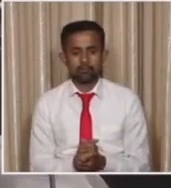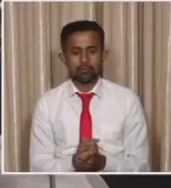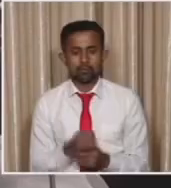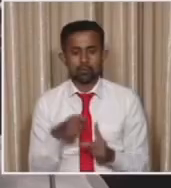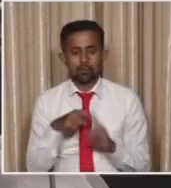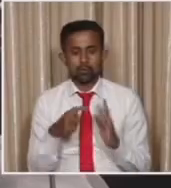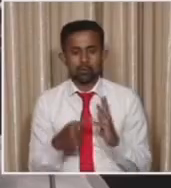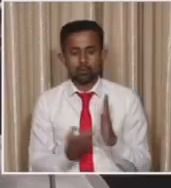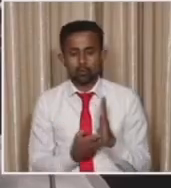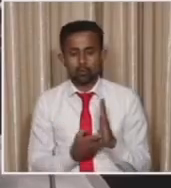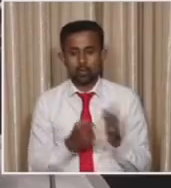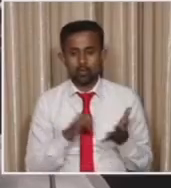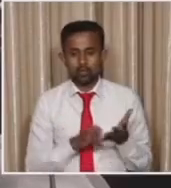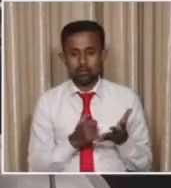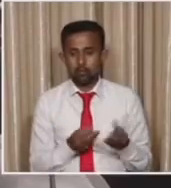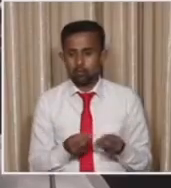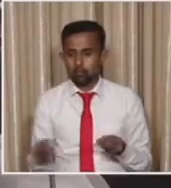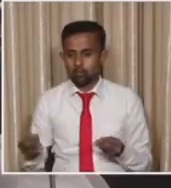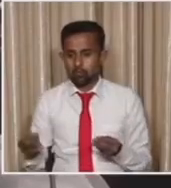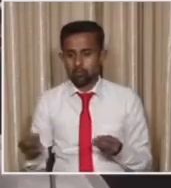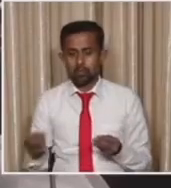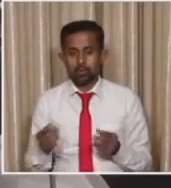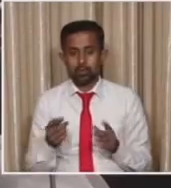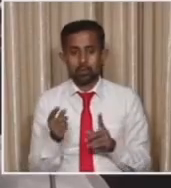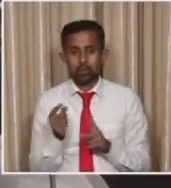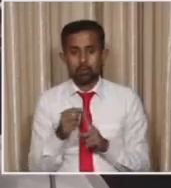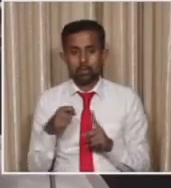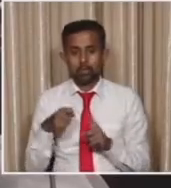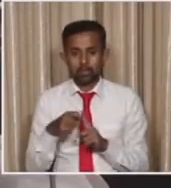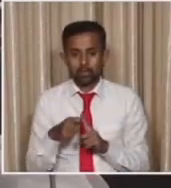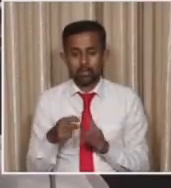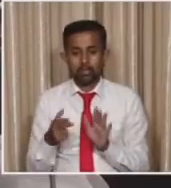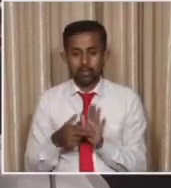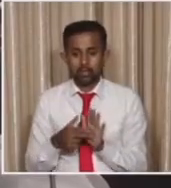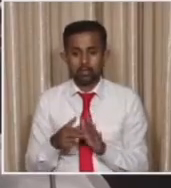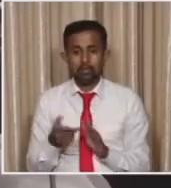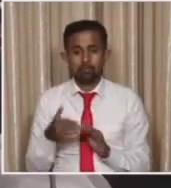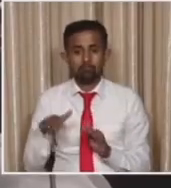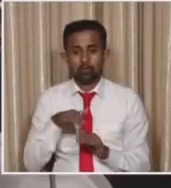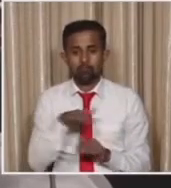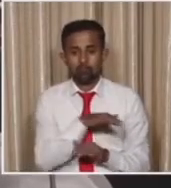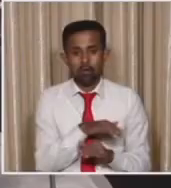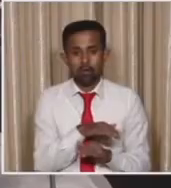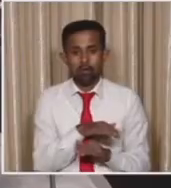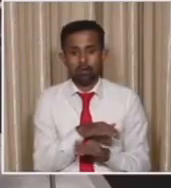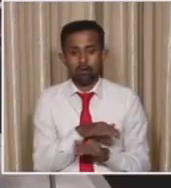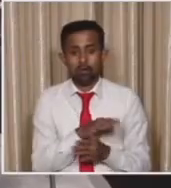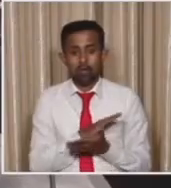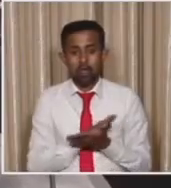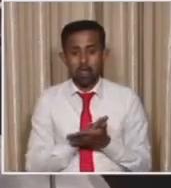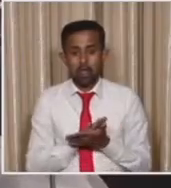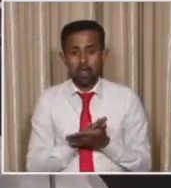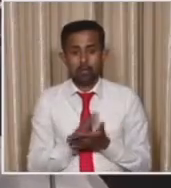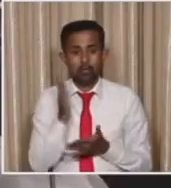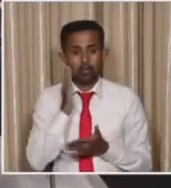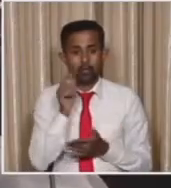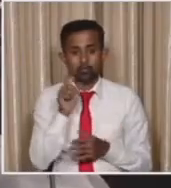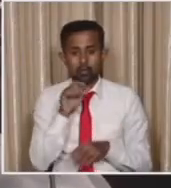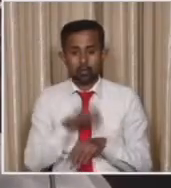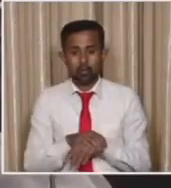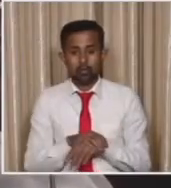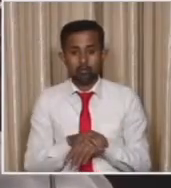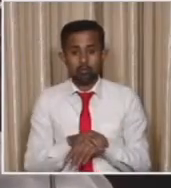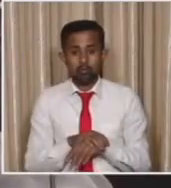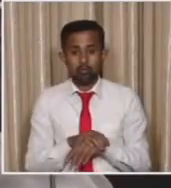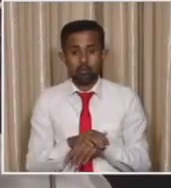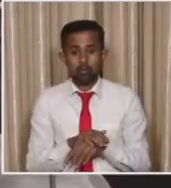කුරුන්දියට සපුමල්ගස්කට ආසන්න පෙරිය පුලුවන්කොළ මේ ඒරුපතාන කිඹුලාගල නිරාවි කියන ප්‍රදේශයේ මේක හෙන්රි පාක අඳුර ගන්නව බුදුරජාණන් වහන්සේ නාග දමනය